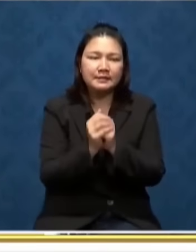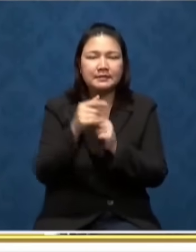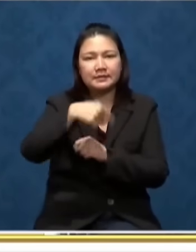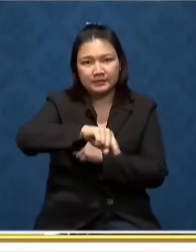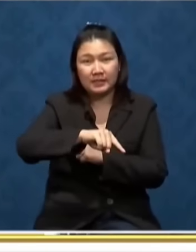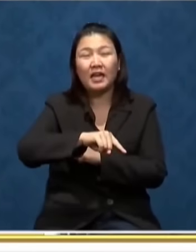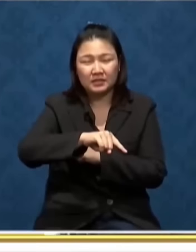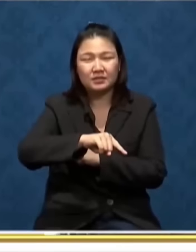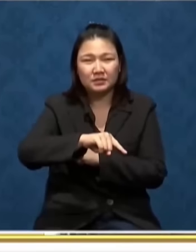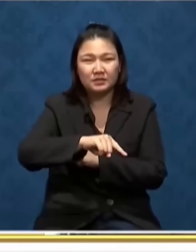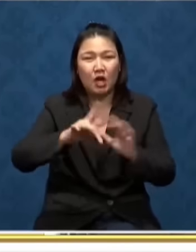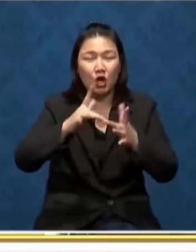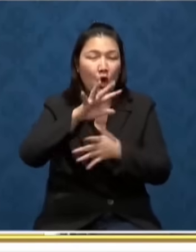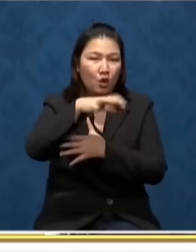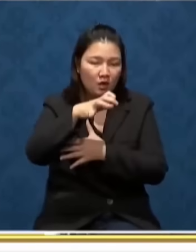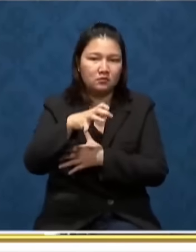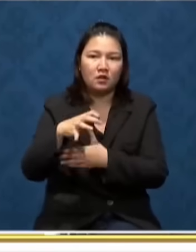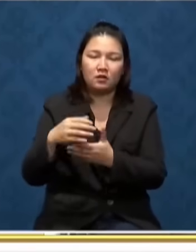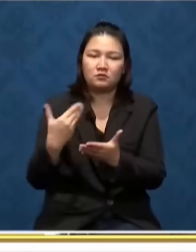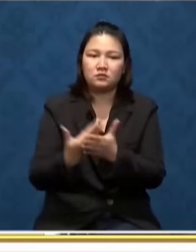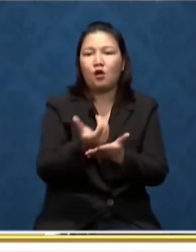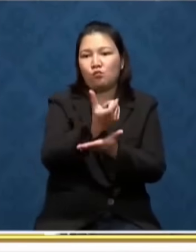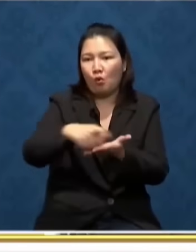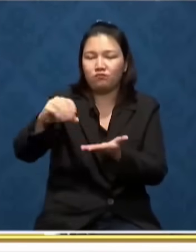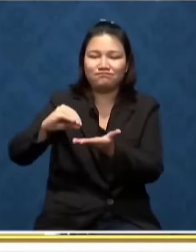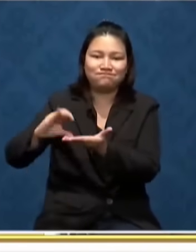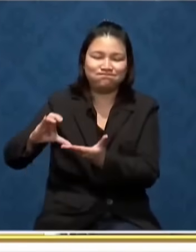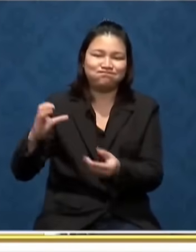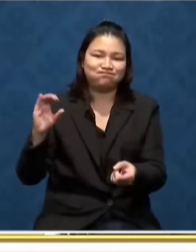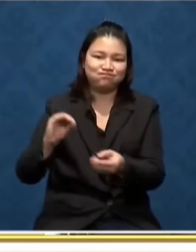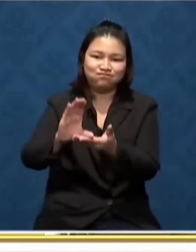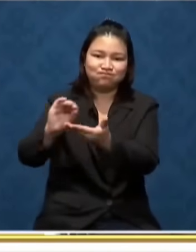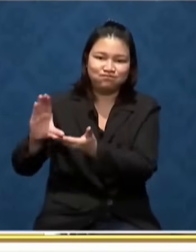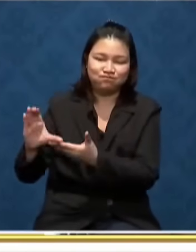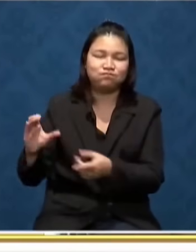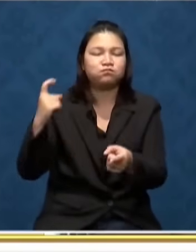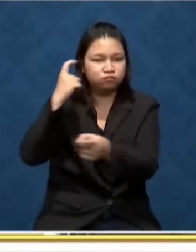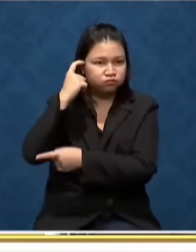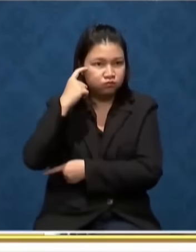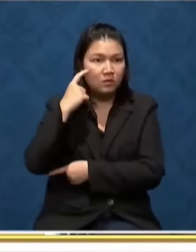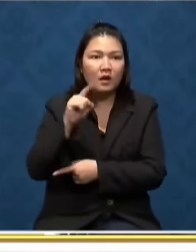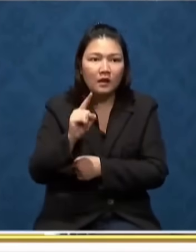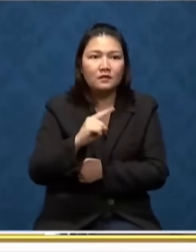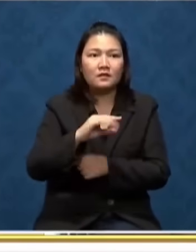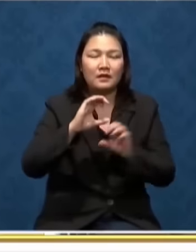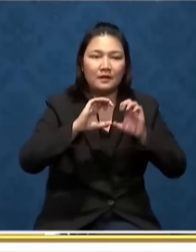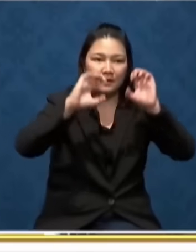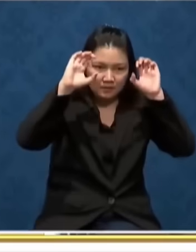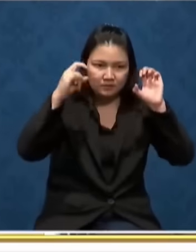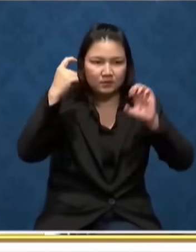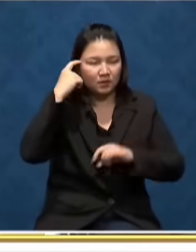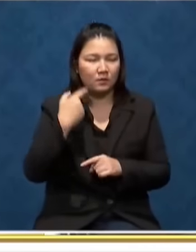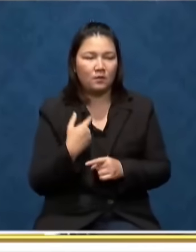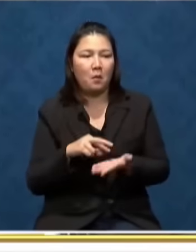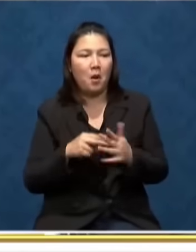Call Centerสีเทาเหล่านี้เนี่ยมันมีเงินมหาศาลแล้วมันรู้ว่าระบบราชการไทยภายใต้รัฐบาลนี้มันซื้อได้มัน